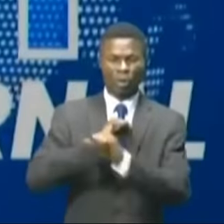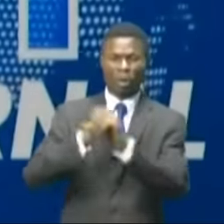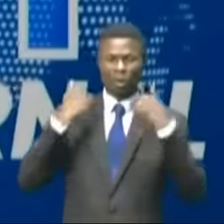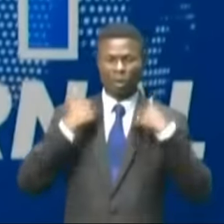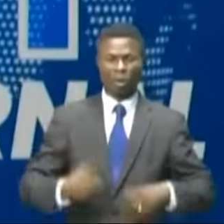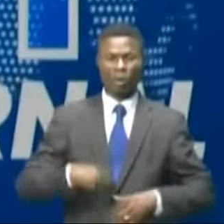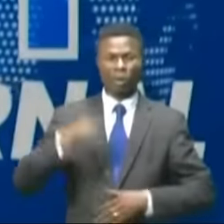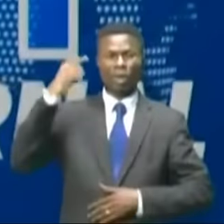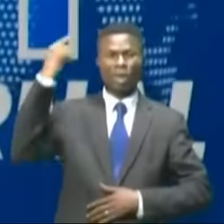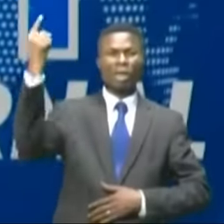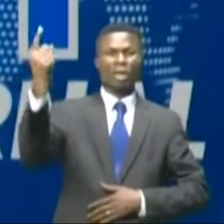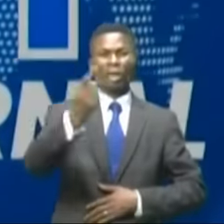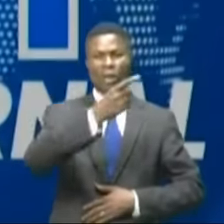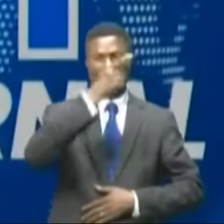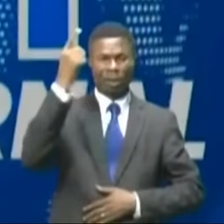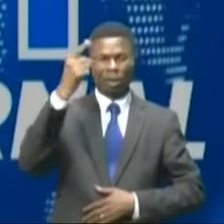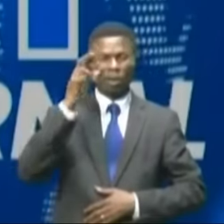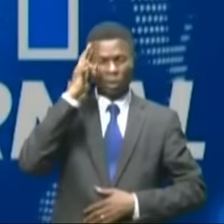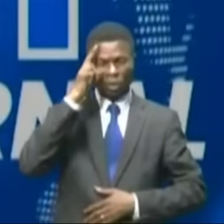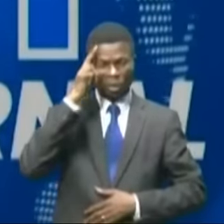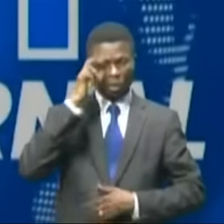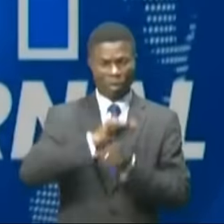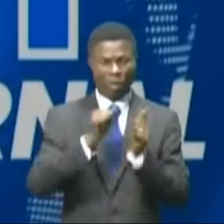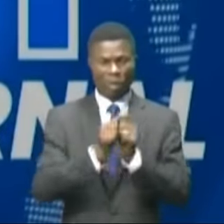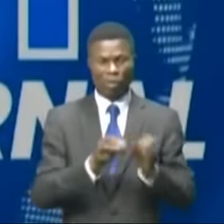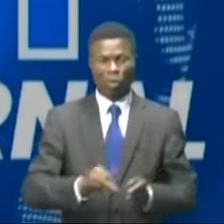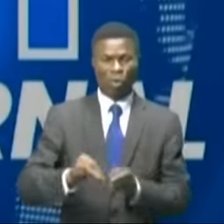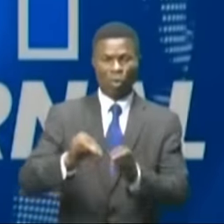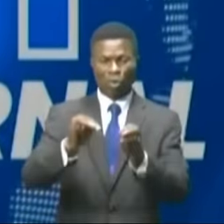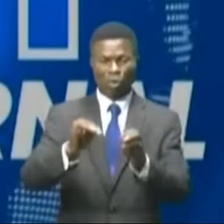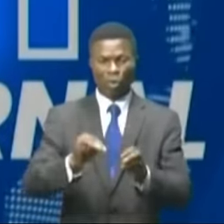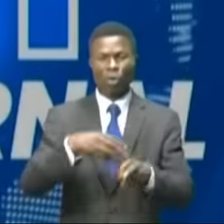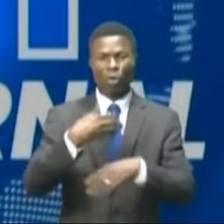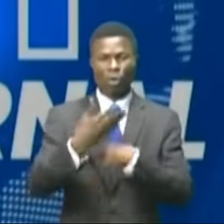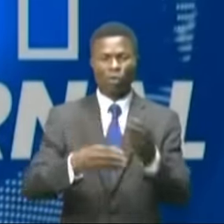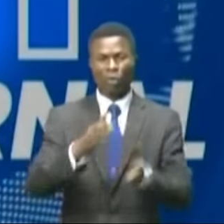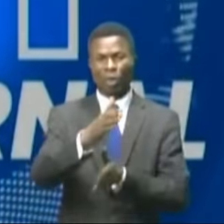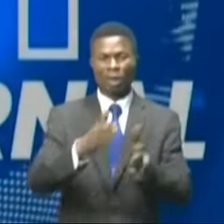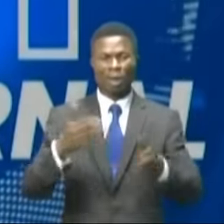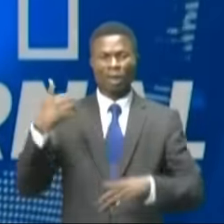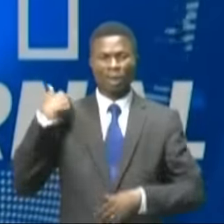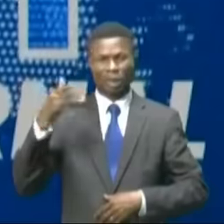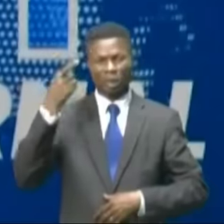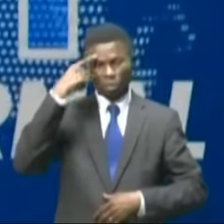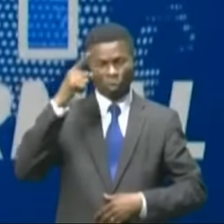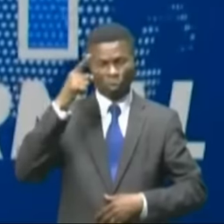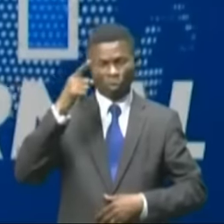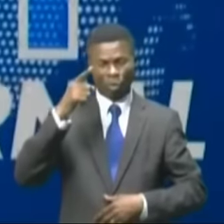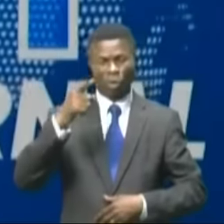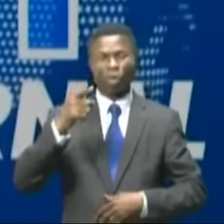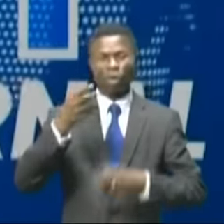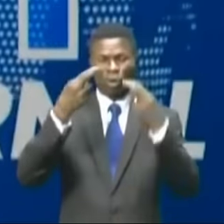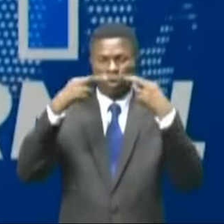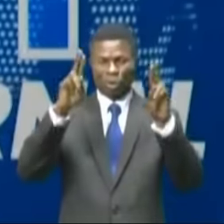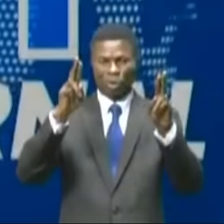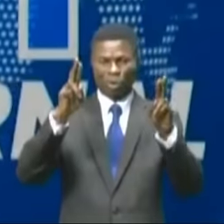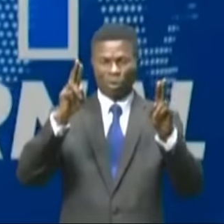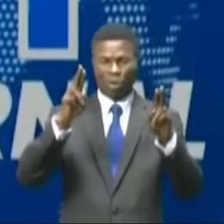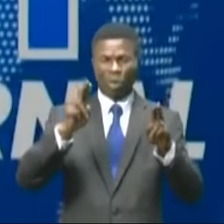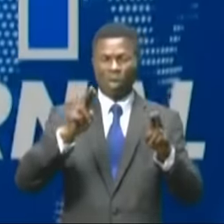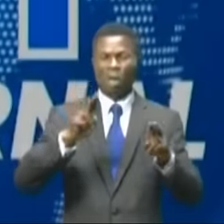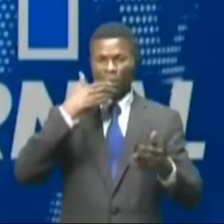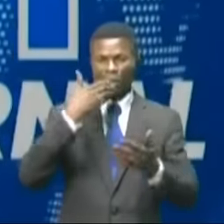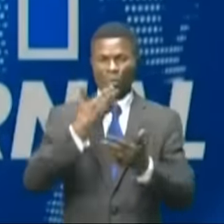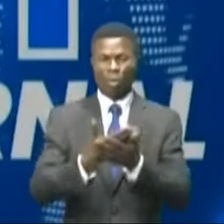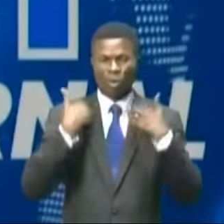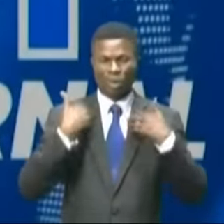santé universelle réfléchissent sur les voies et moyens devant mobiliser les ressources pour arriver justement à cette